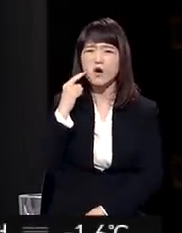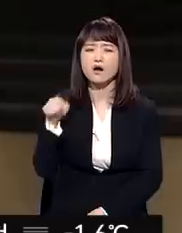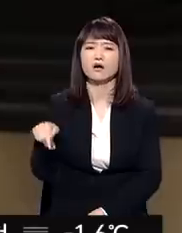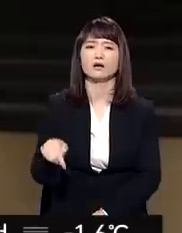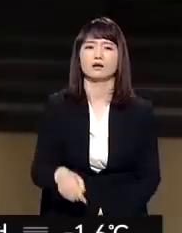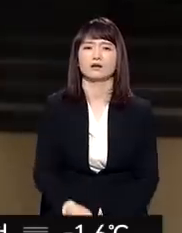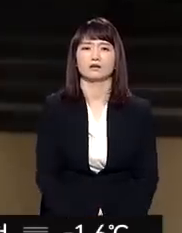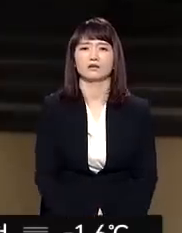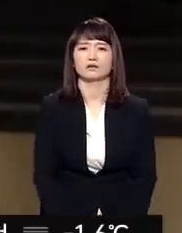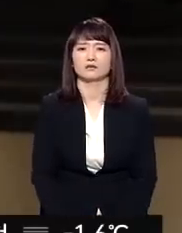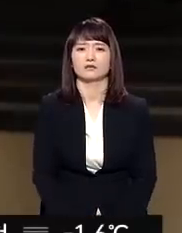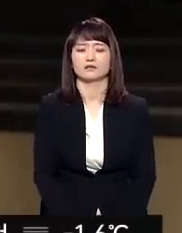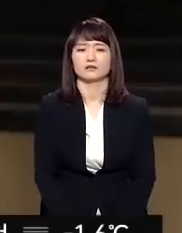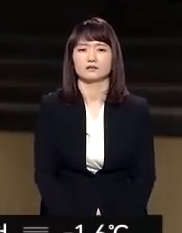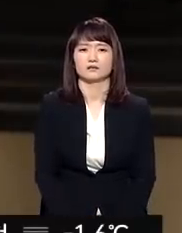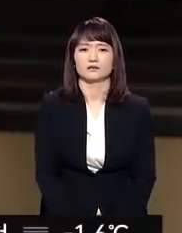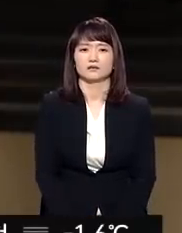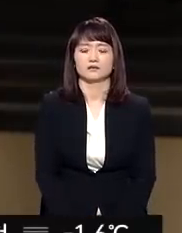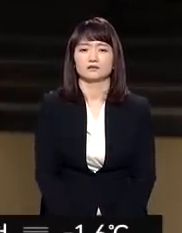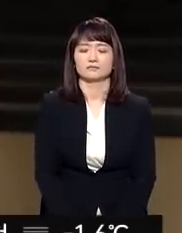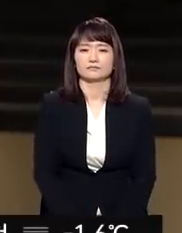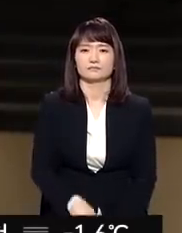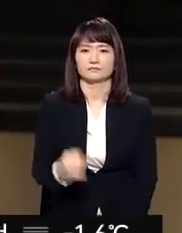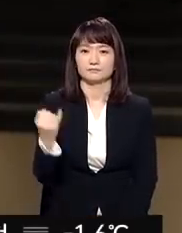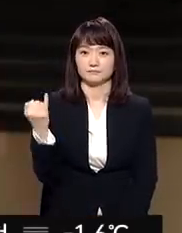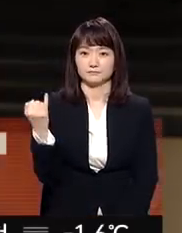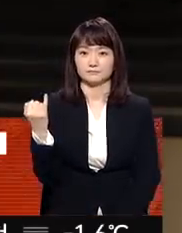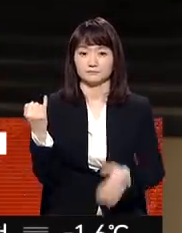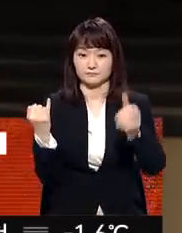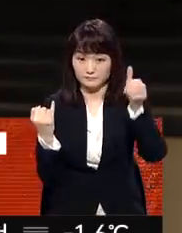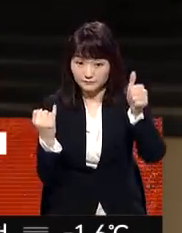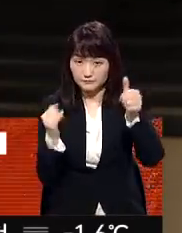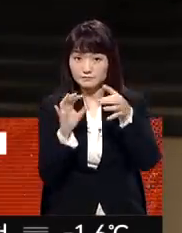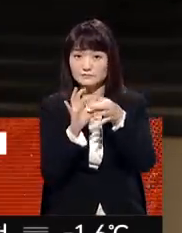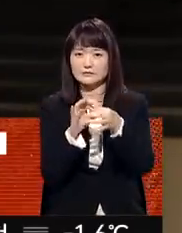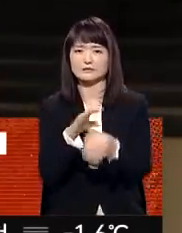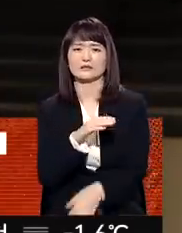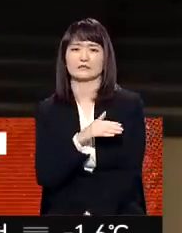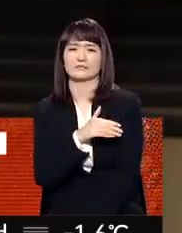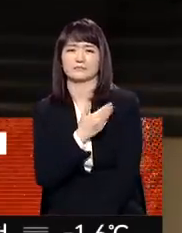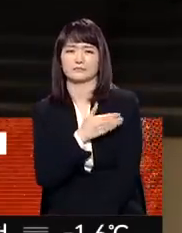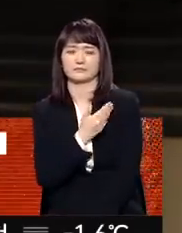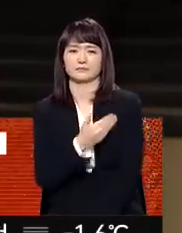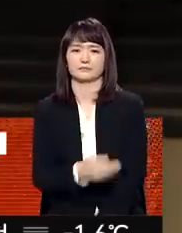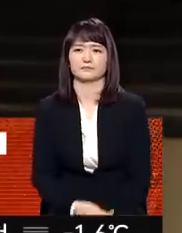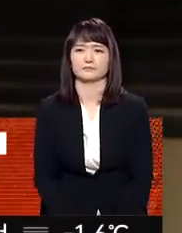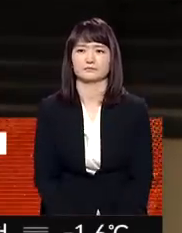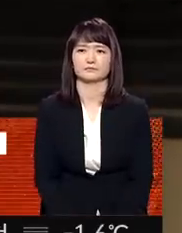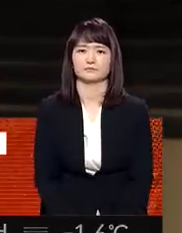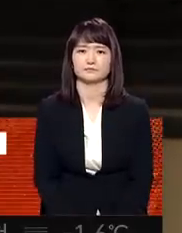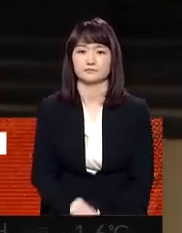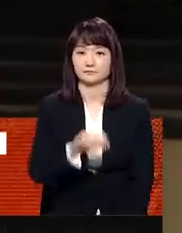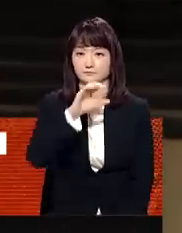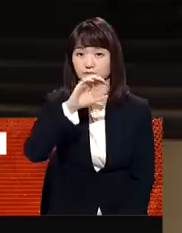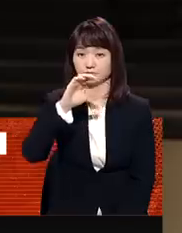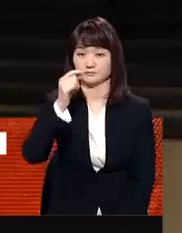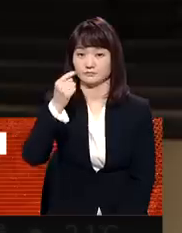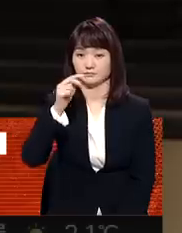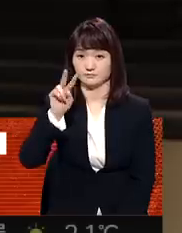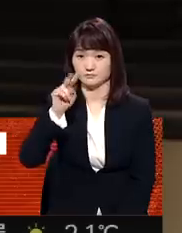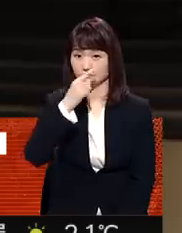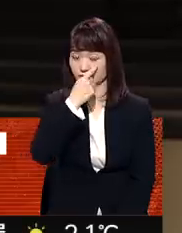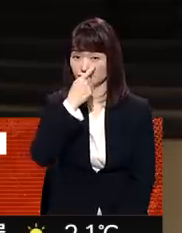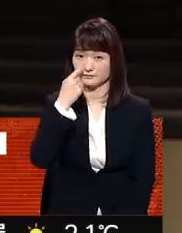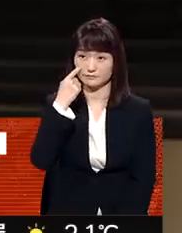거짓말이었습니다 사실이 여성하고이 원장의 관계는 불륜 관계였어요 cctv를 좀